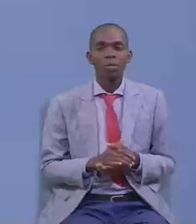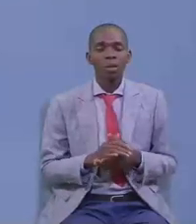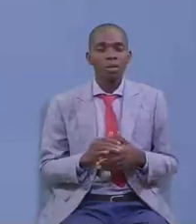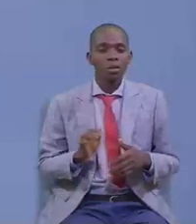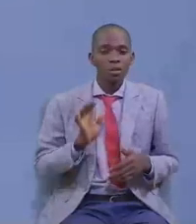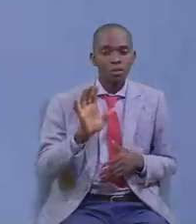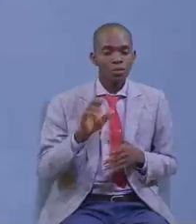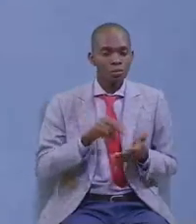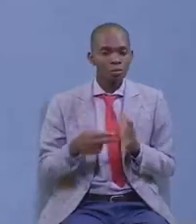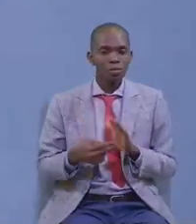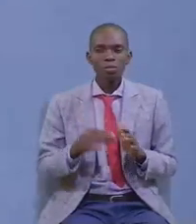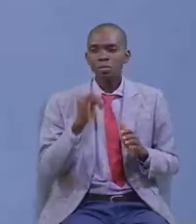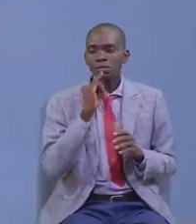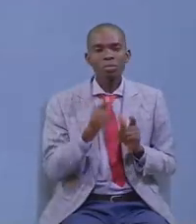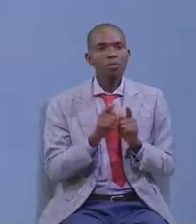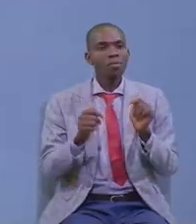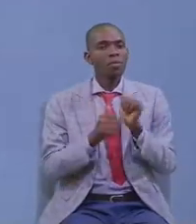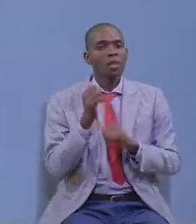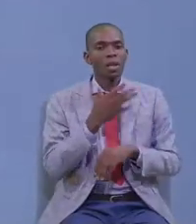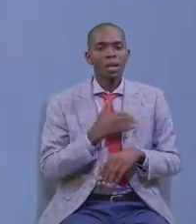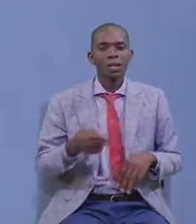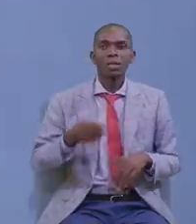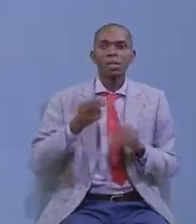Son objectif est plus grand et plus fort que l'argent.